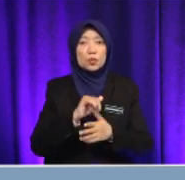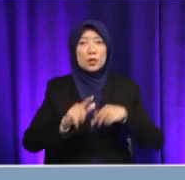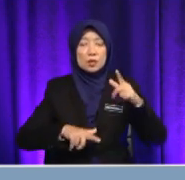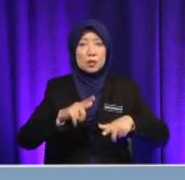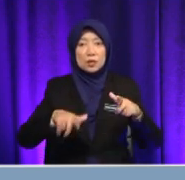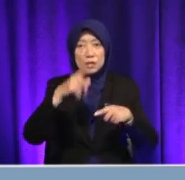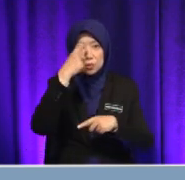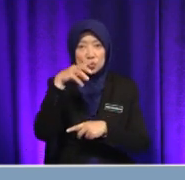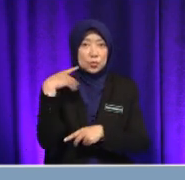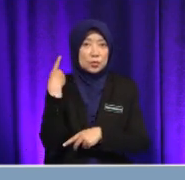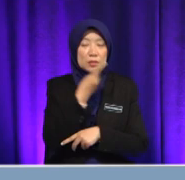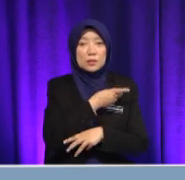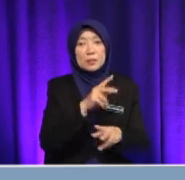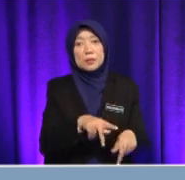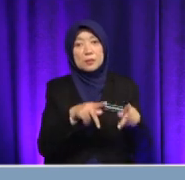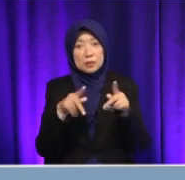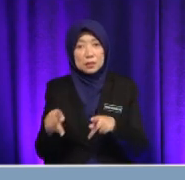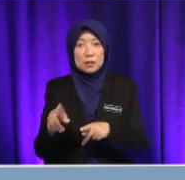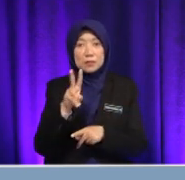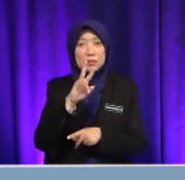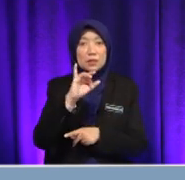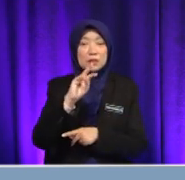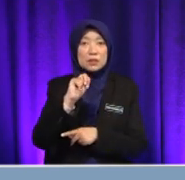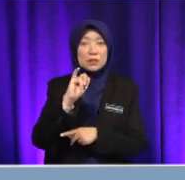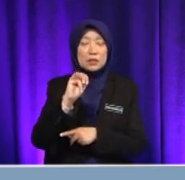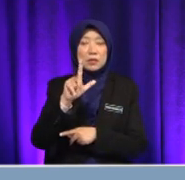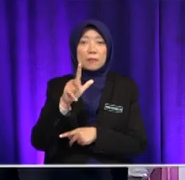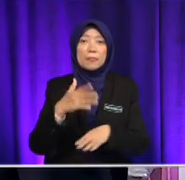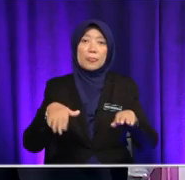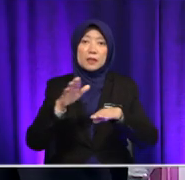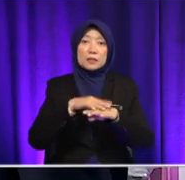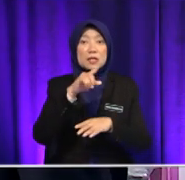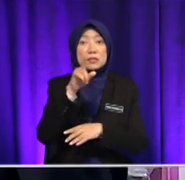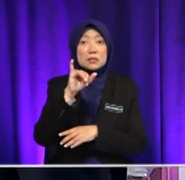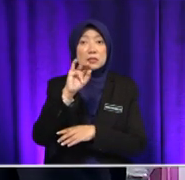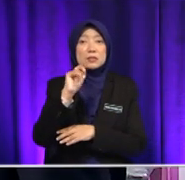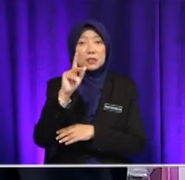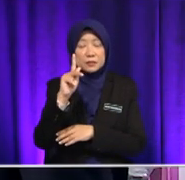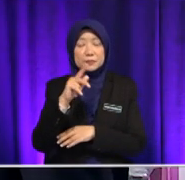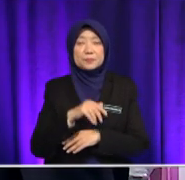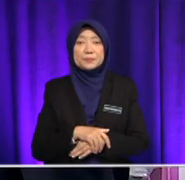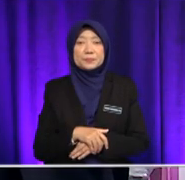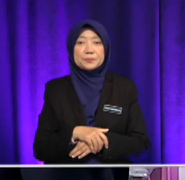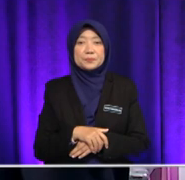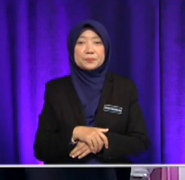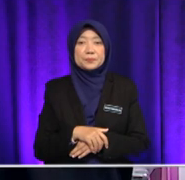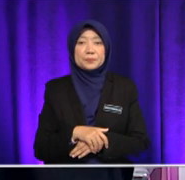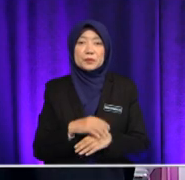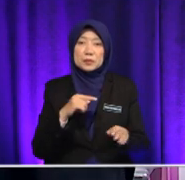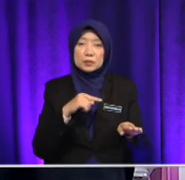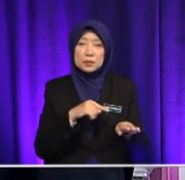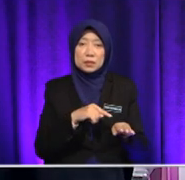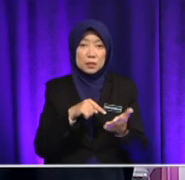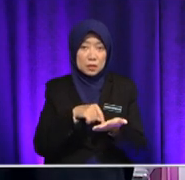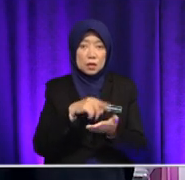kita memindahkan Mini ke atas zinc carbon Oke ini adalah pernyataan langkah kecil yang